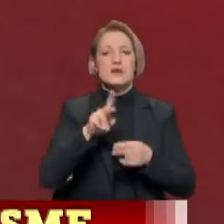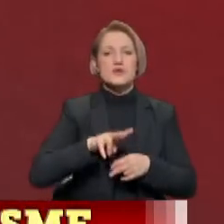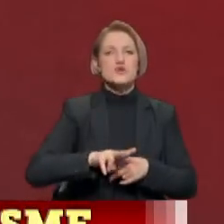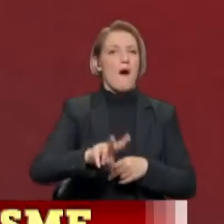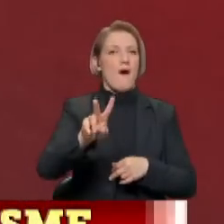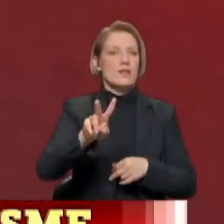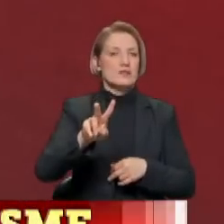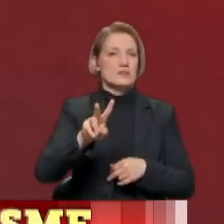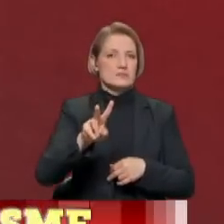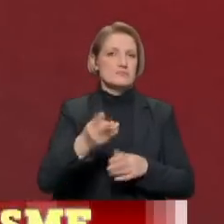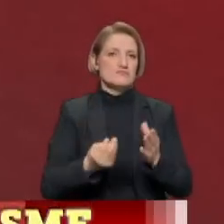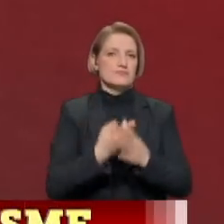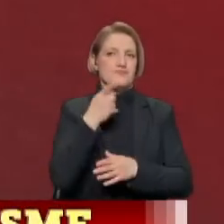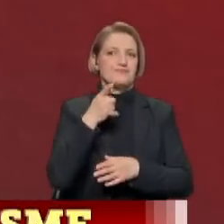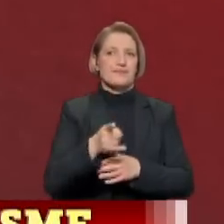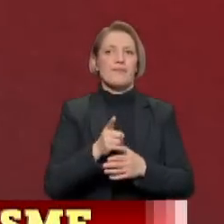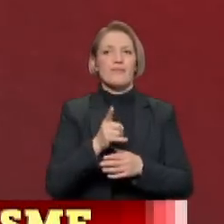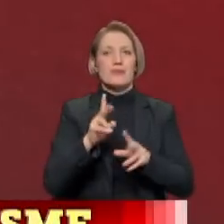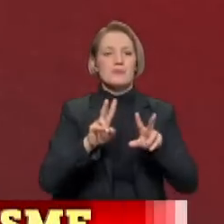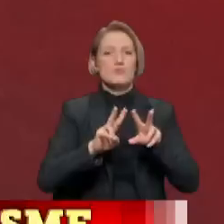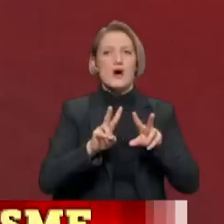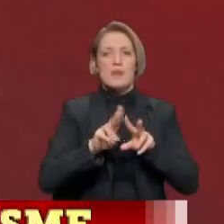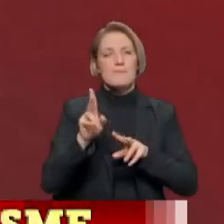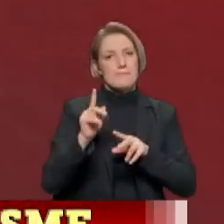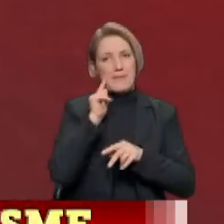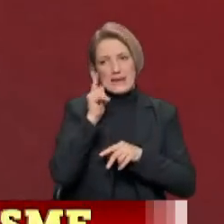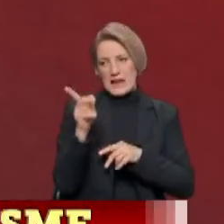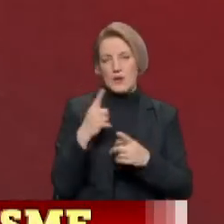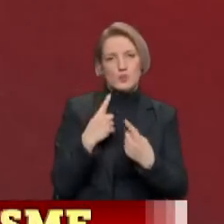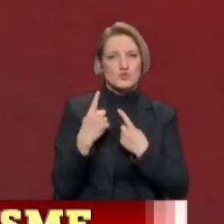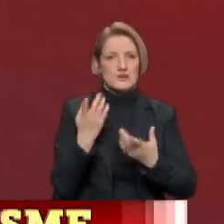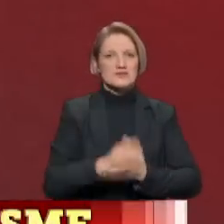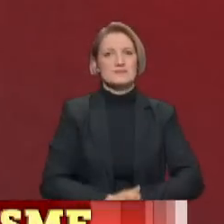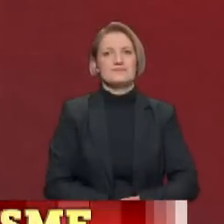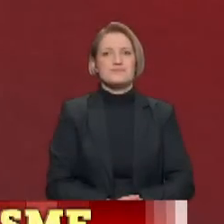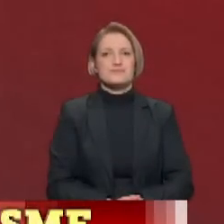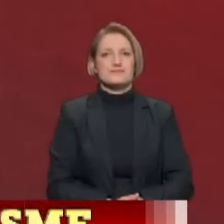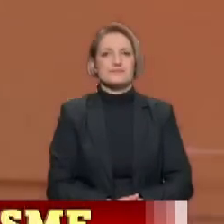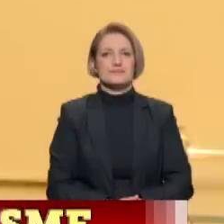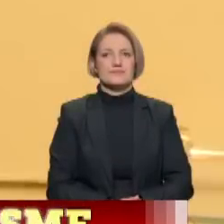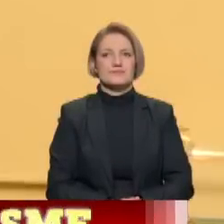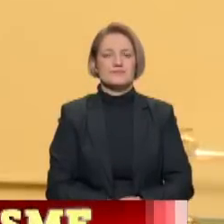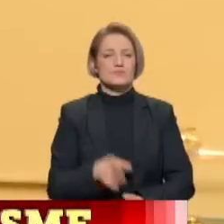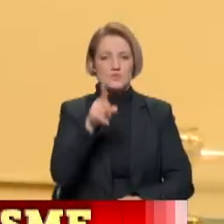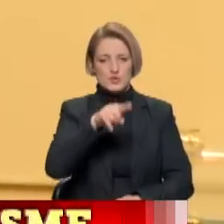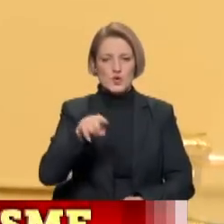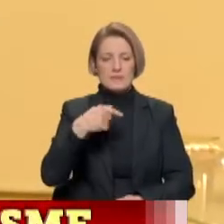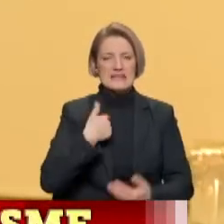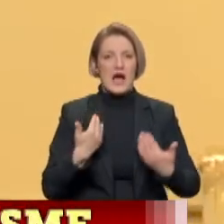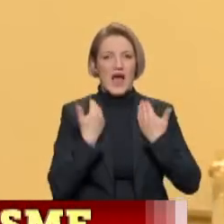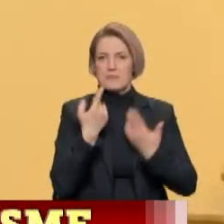rota izlenecek? Onu da Muharrem Erkek'le konuşacağız. Önce tepkiler. Onlara biz hakim